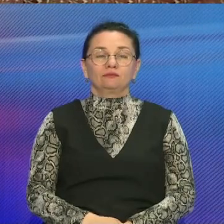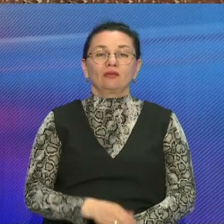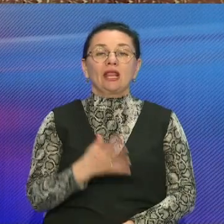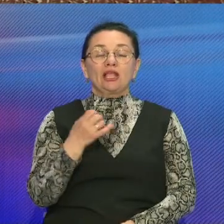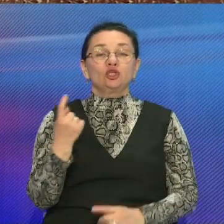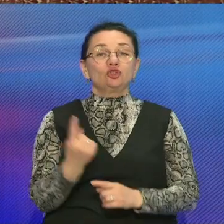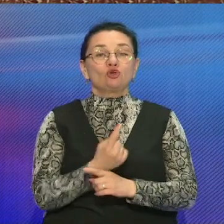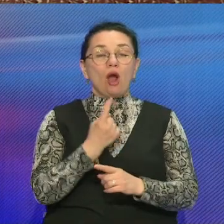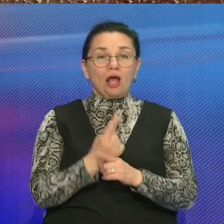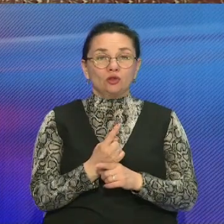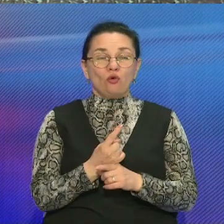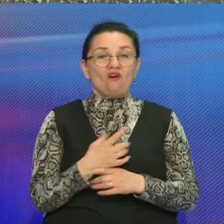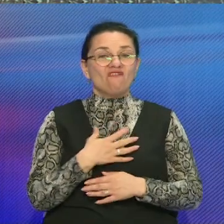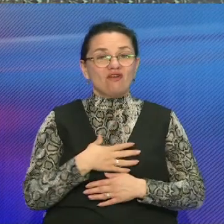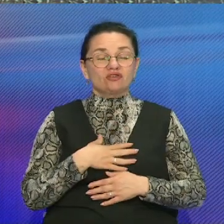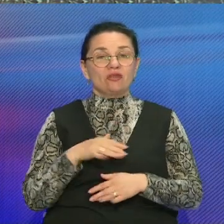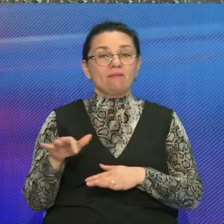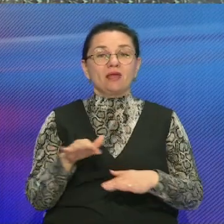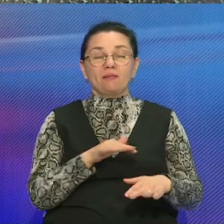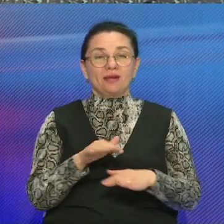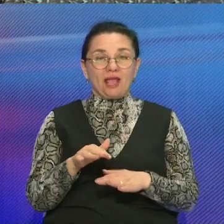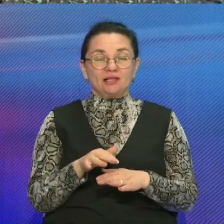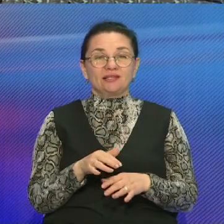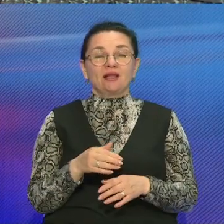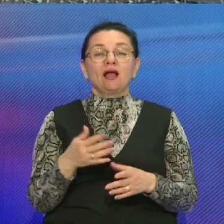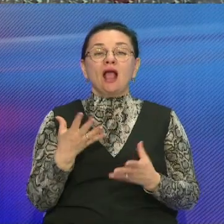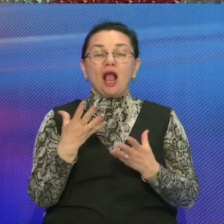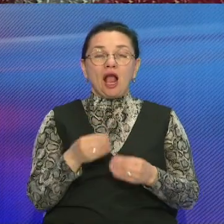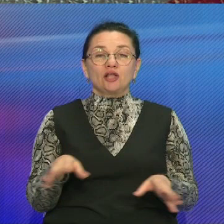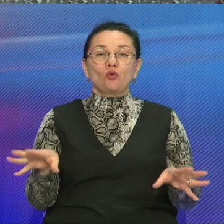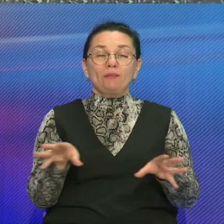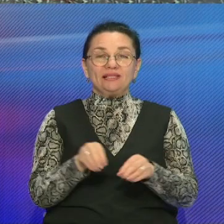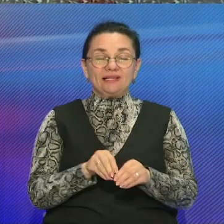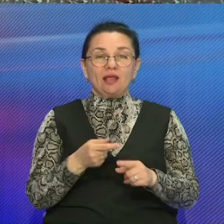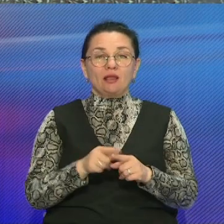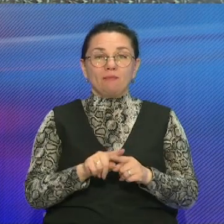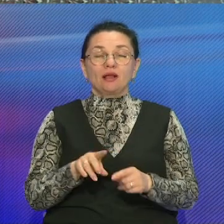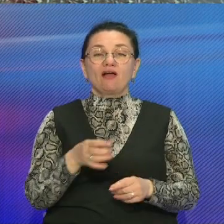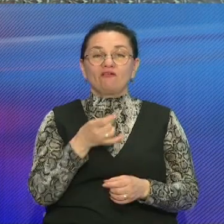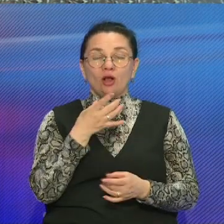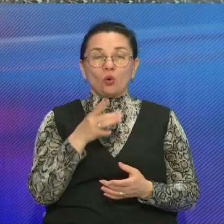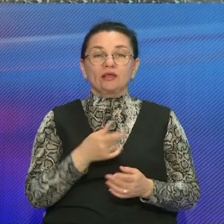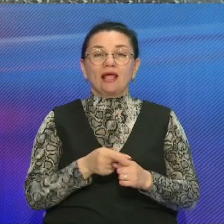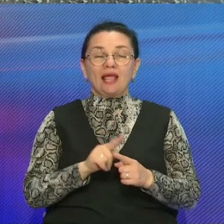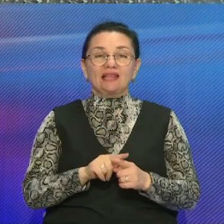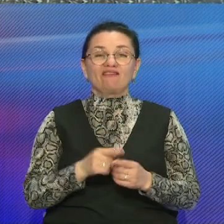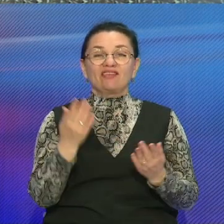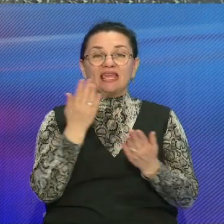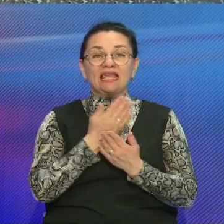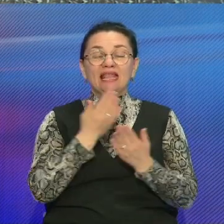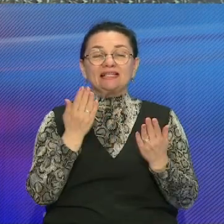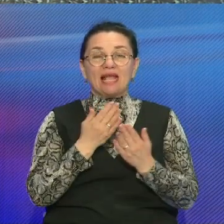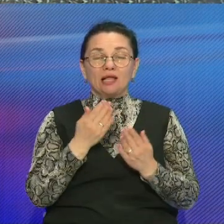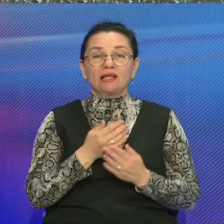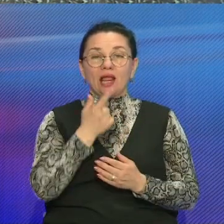Еще одно знаковое мероприятие до Дня Єднання братских народов прошло у областном центре. У кинотеатр «Червоная зорка» школьников запросили